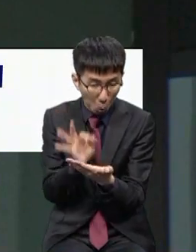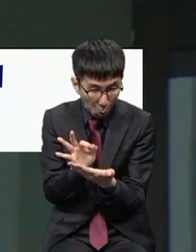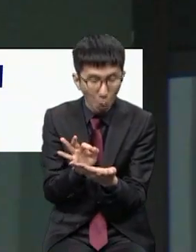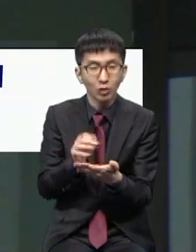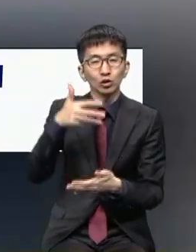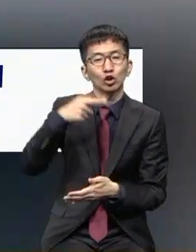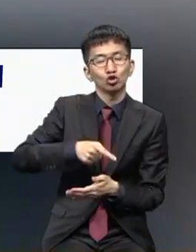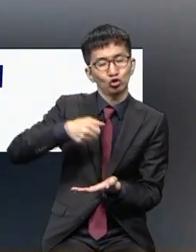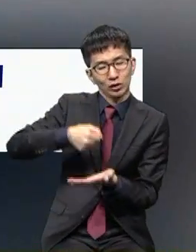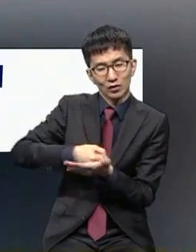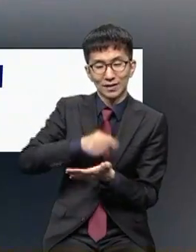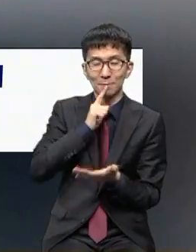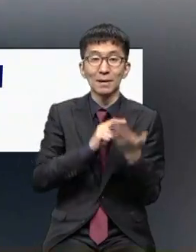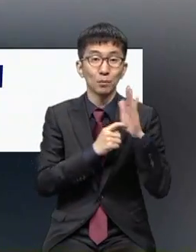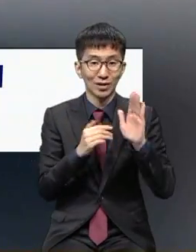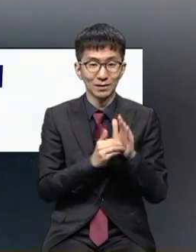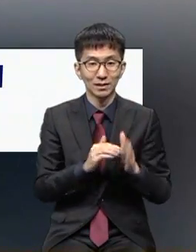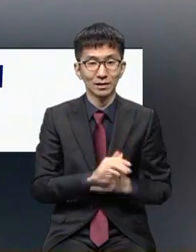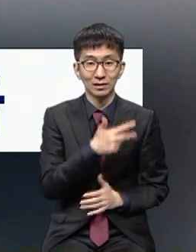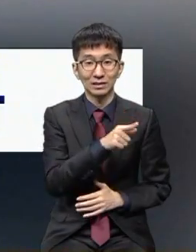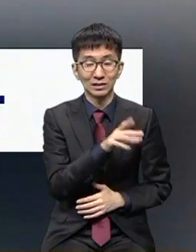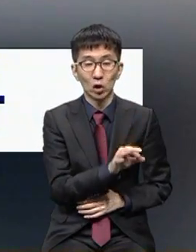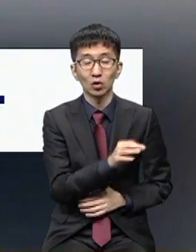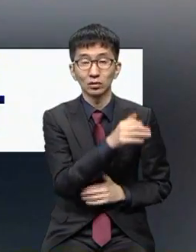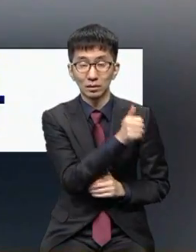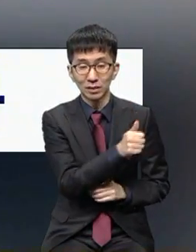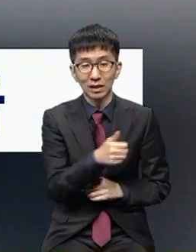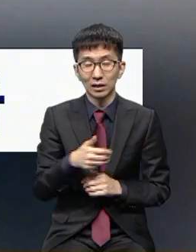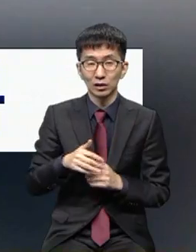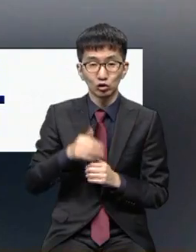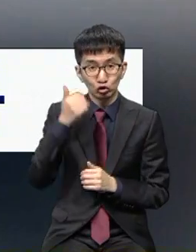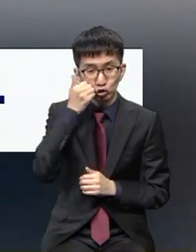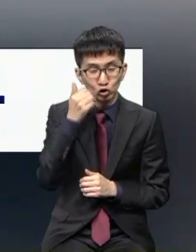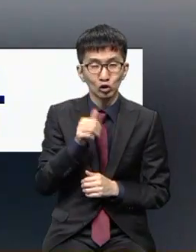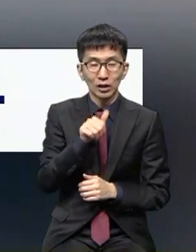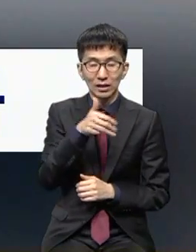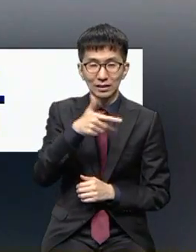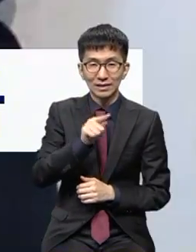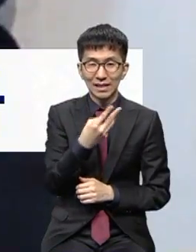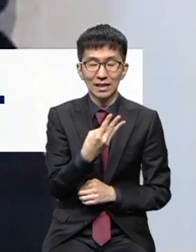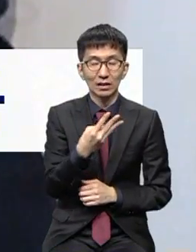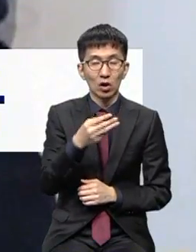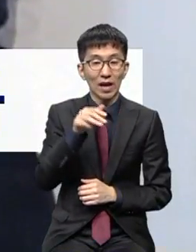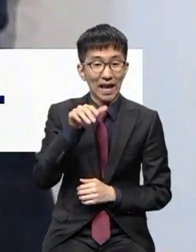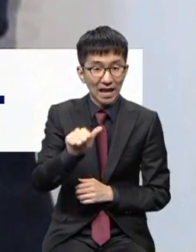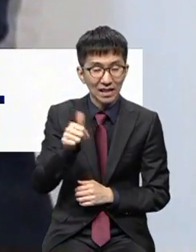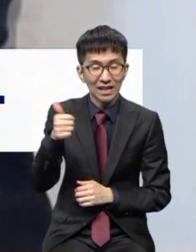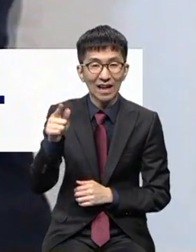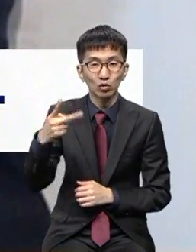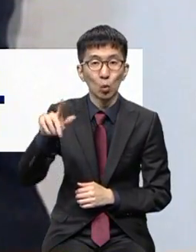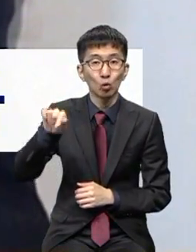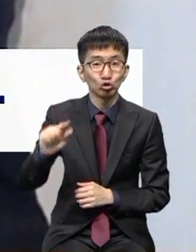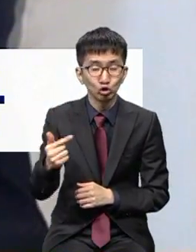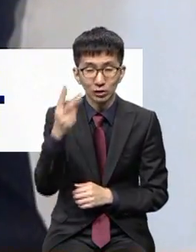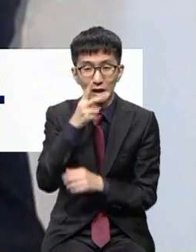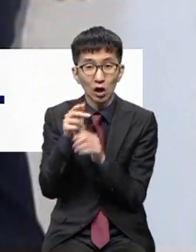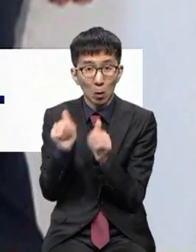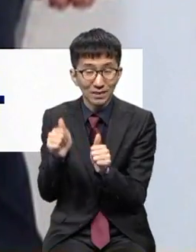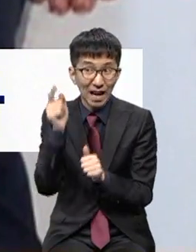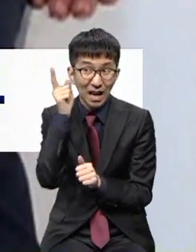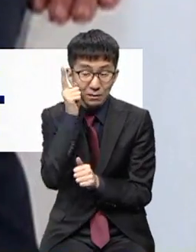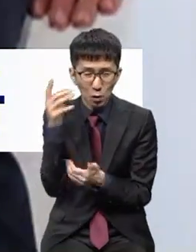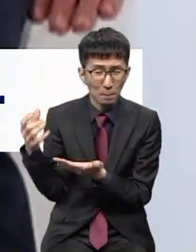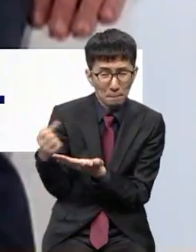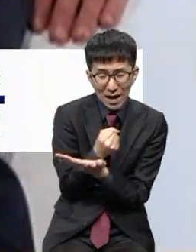입장입니다. 앞서 정 차장검사는 채널A 강요미수 의혹 수사 과정에서 한동훈 검사장 휴대폰 압수수색을